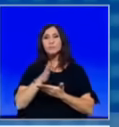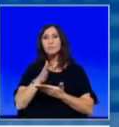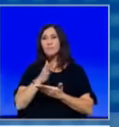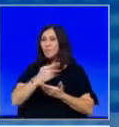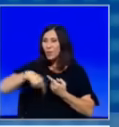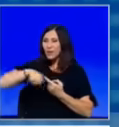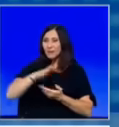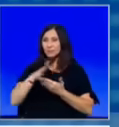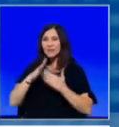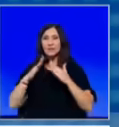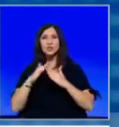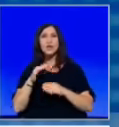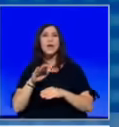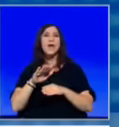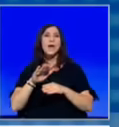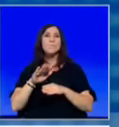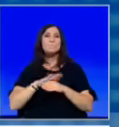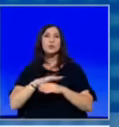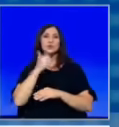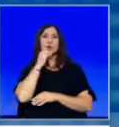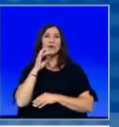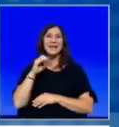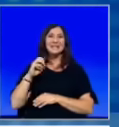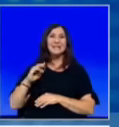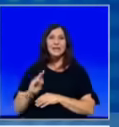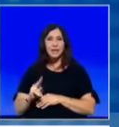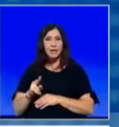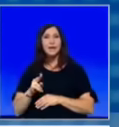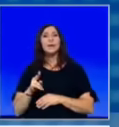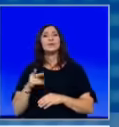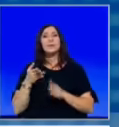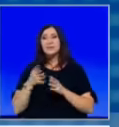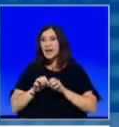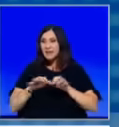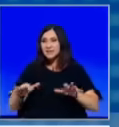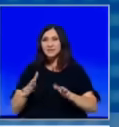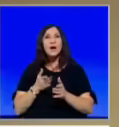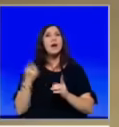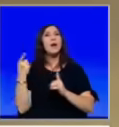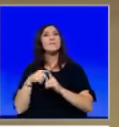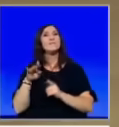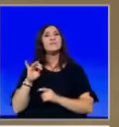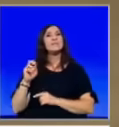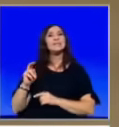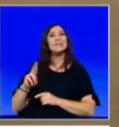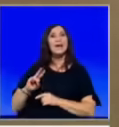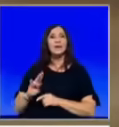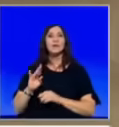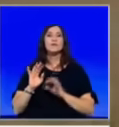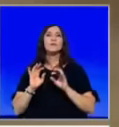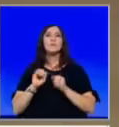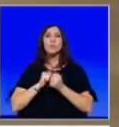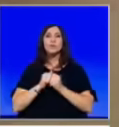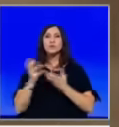Пернишкото село Расник и напредва към Боров масив в посока Вискяр. За момента няма засегнати домове, а борбата с огъня продължава.